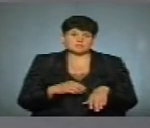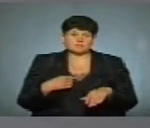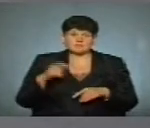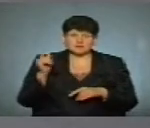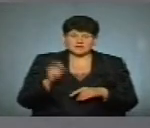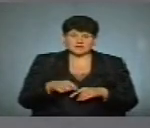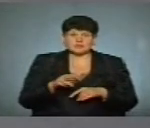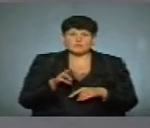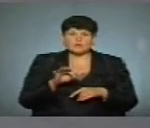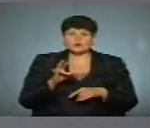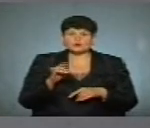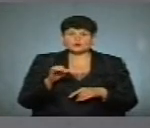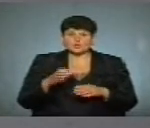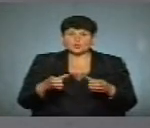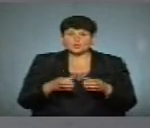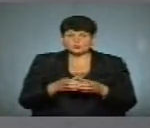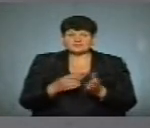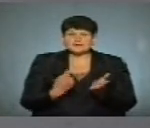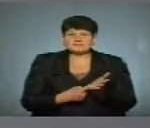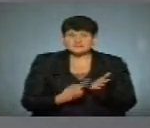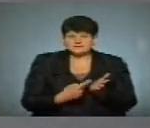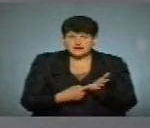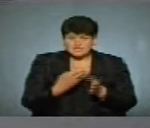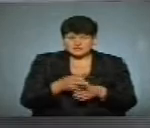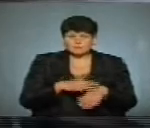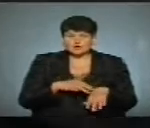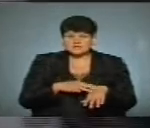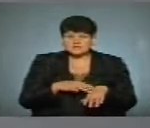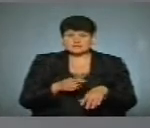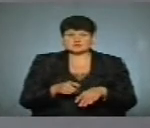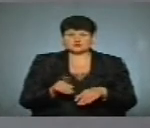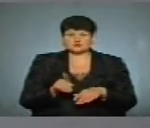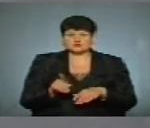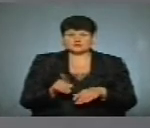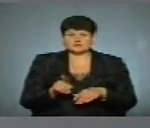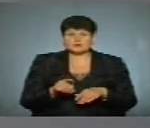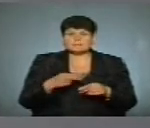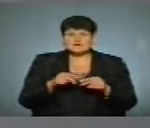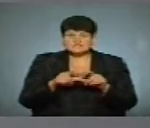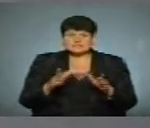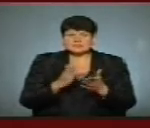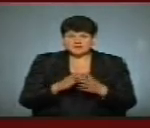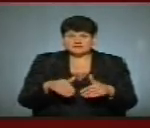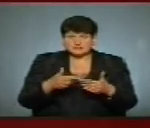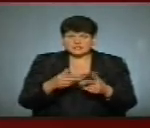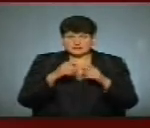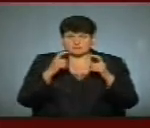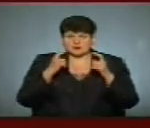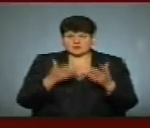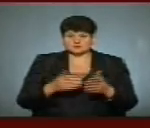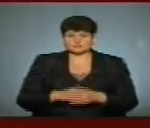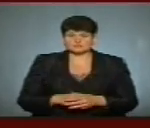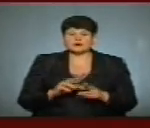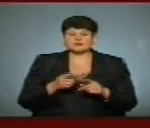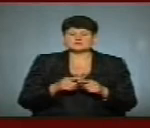Приїхала моніторингова група, і вона ж підтвердила, поліцейський моніторинговий груп підтвердив, що магазин мав мені надати маску. А ось відео, як